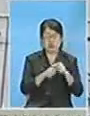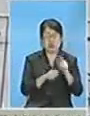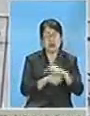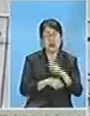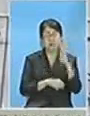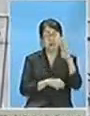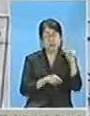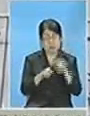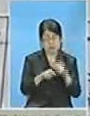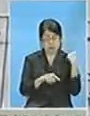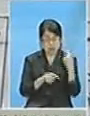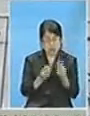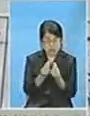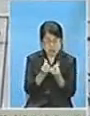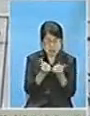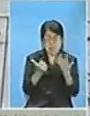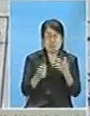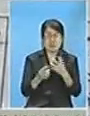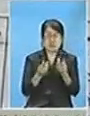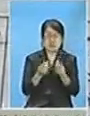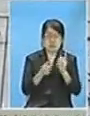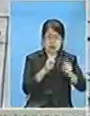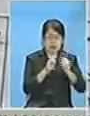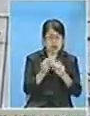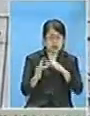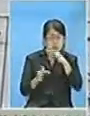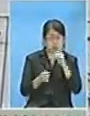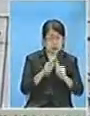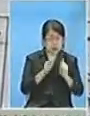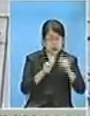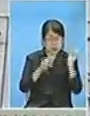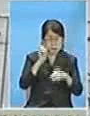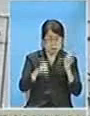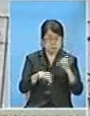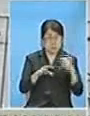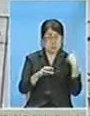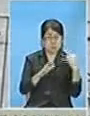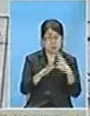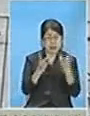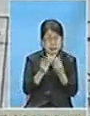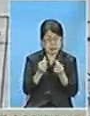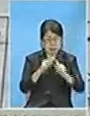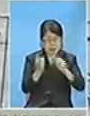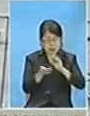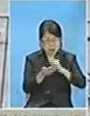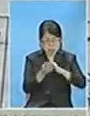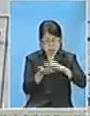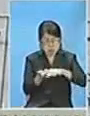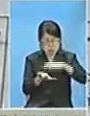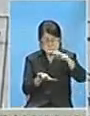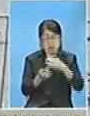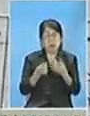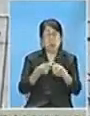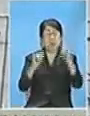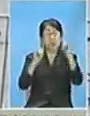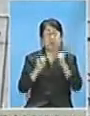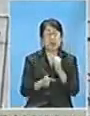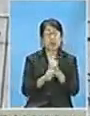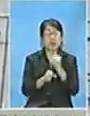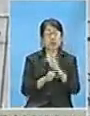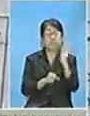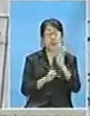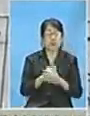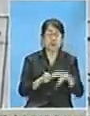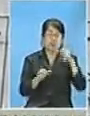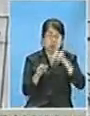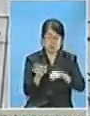แล้วก็มีทรายต่างๆมากมายถ้าปล่อยทิ้งไว้นี่นะครับมีเศษดินตะกอนต่างๆมากมายถ้าปล่อยทิ้งไว้นี่นะครับน้ำ